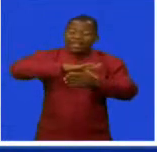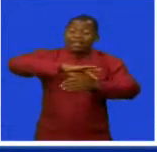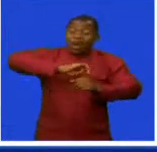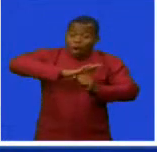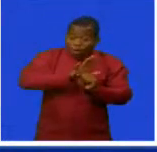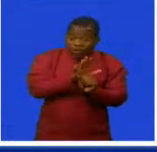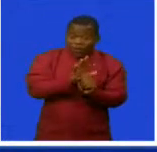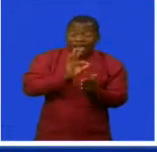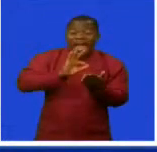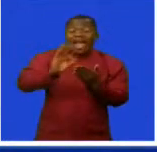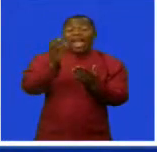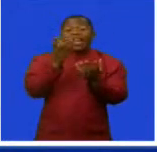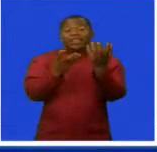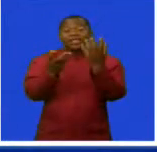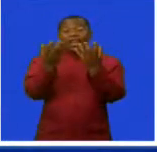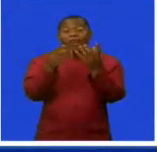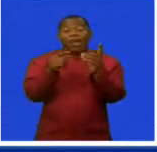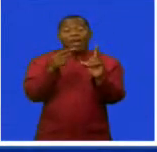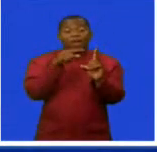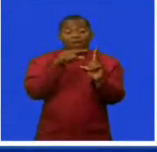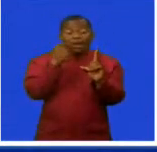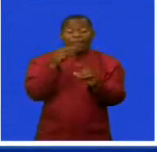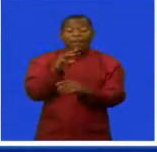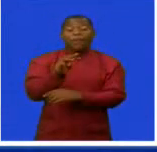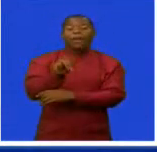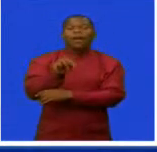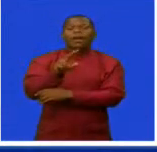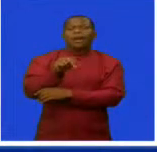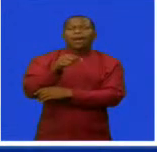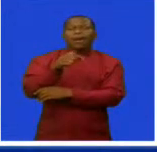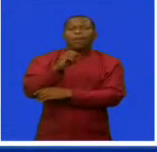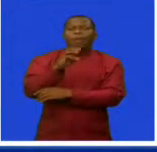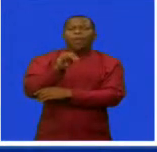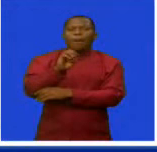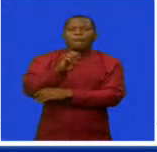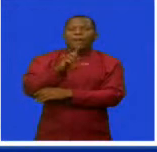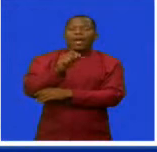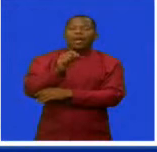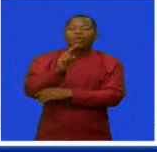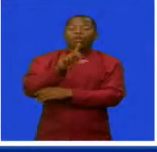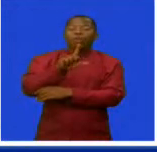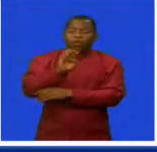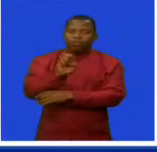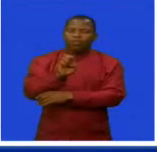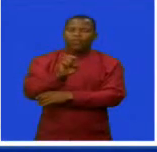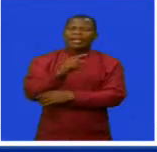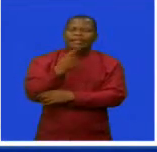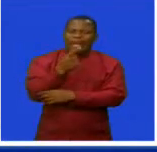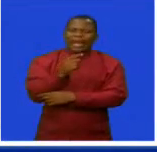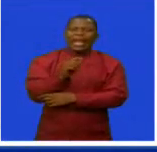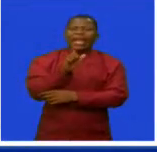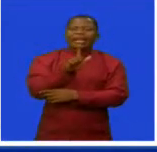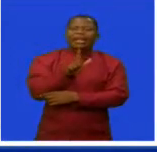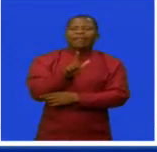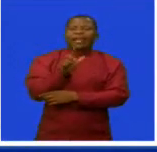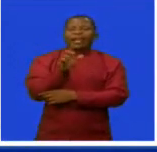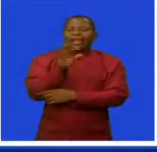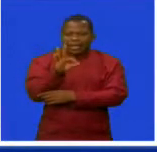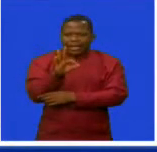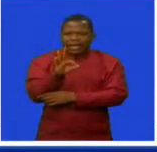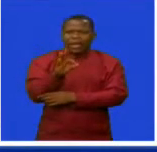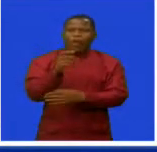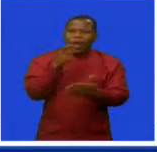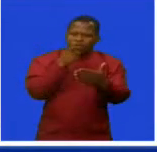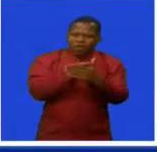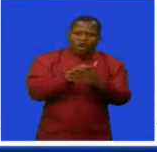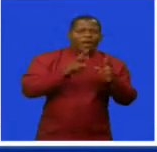i-COVID-19 esifundzeni saseshiselweni cwalisile mngomedulu uthi tingemashumi lasikhombisa nakuthathu titolo labatihambele kule nyanga